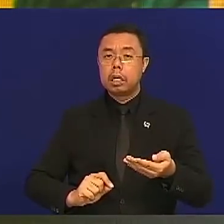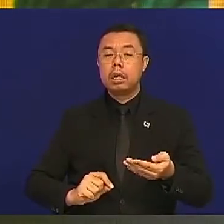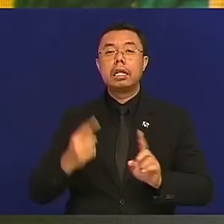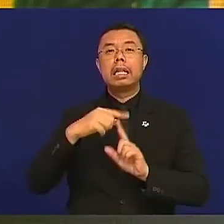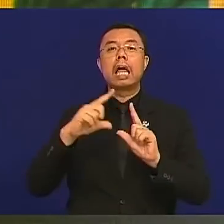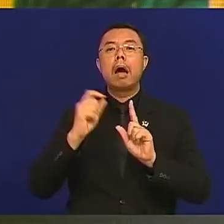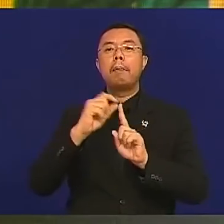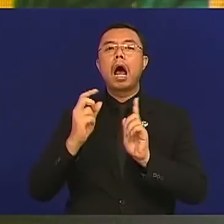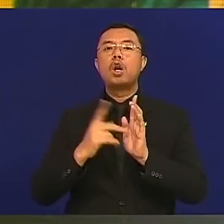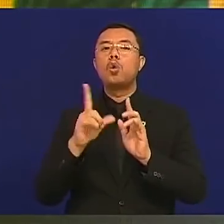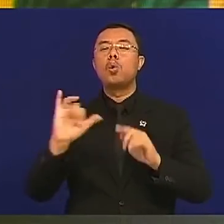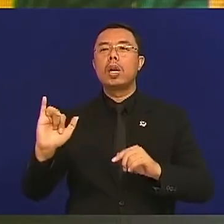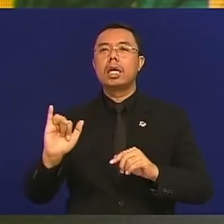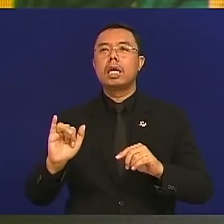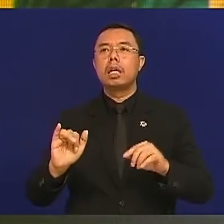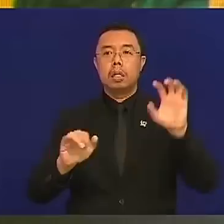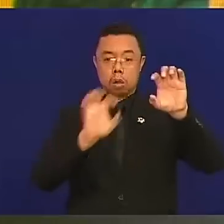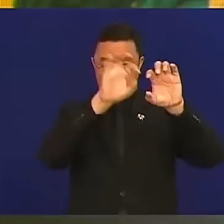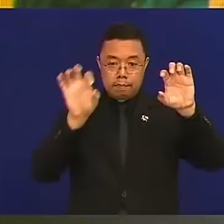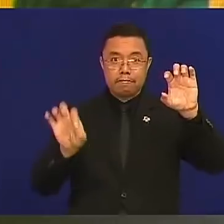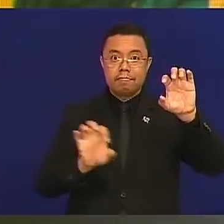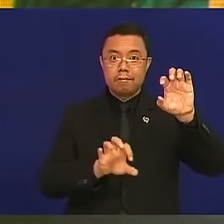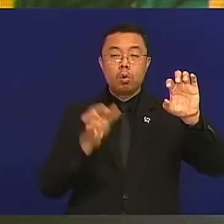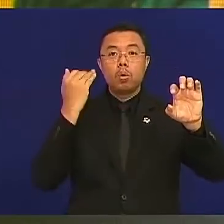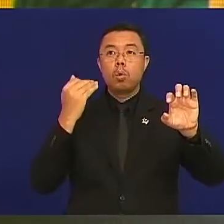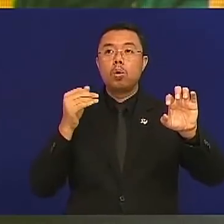Tapanuli itu peta. Waktu itu ya,